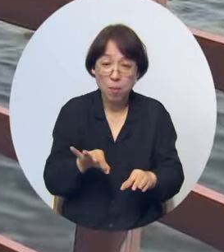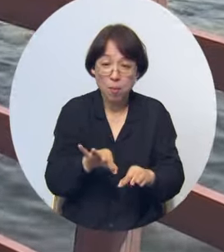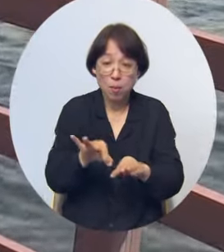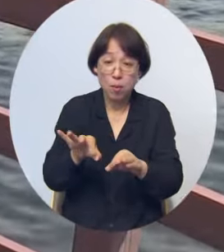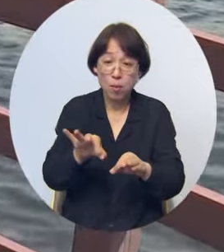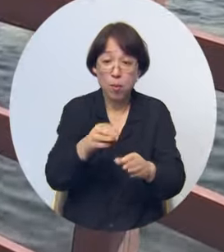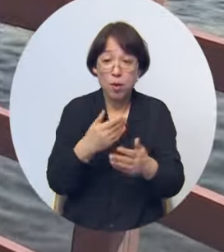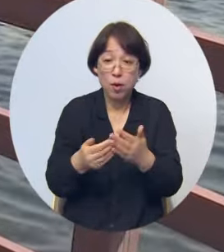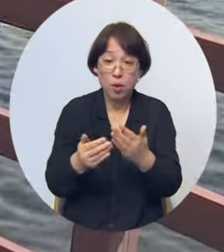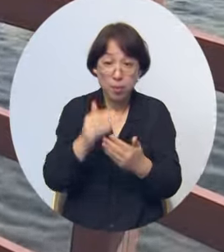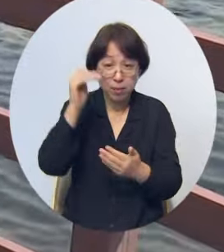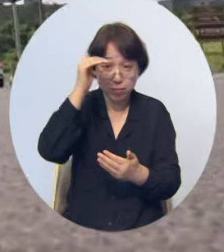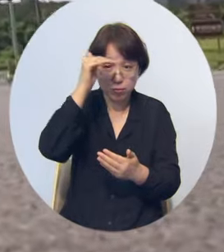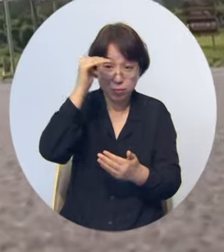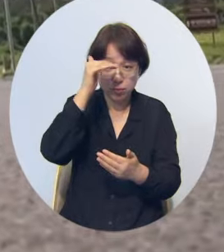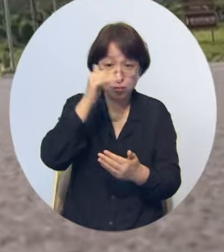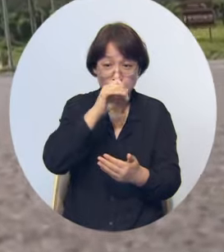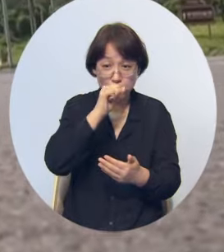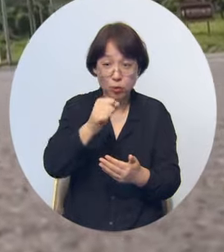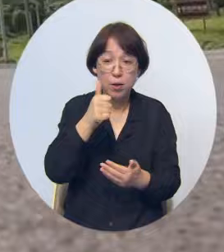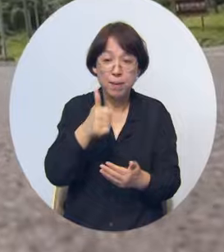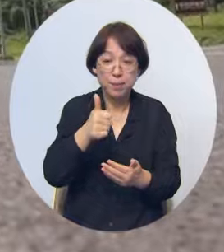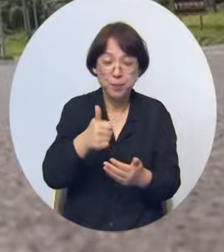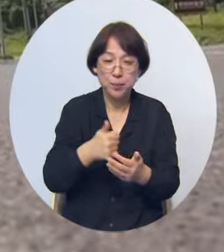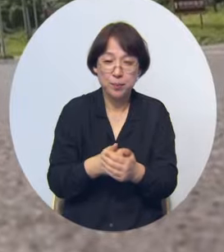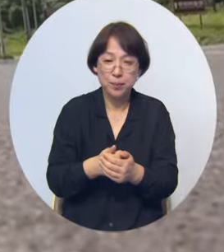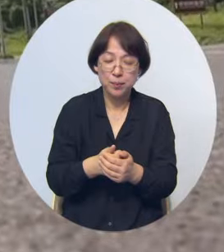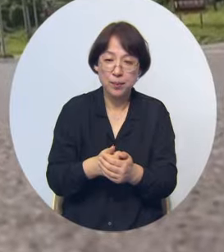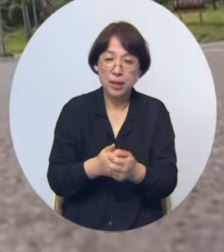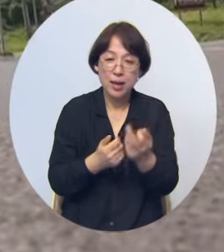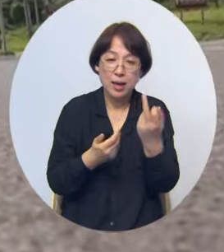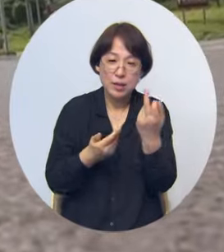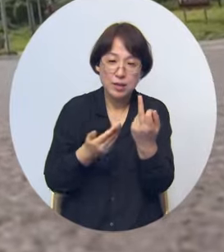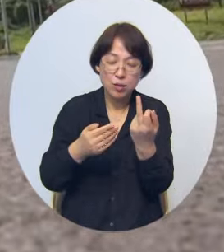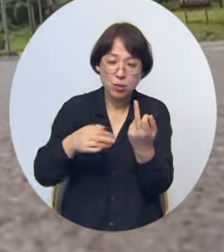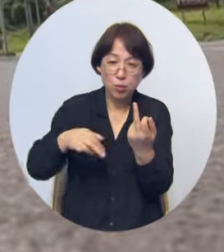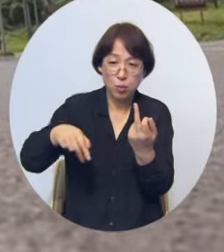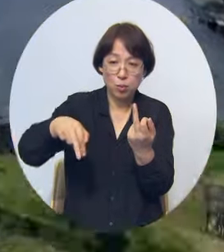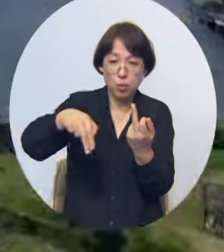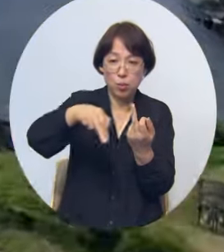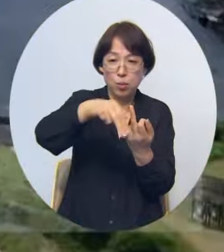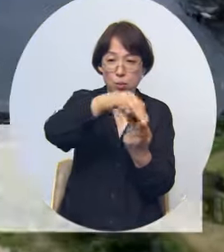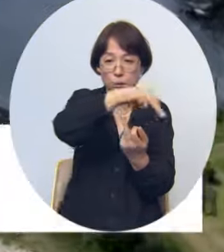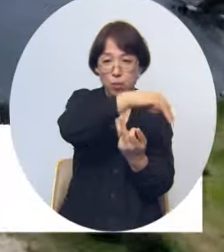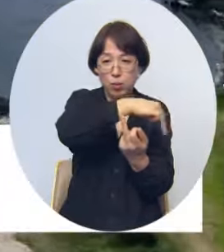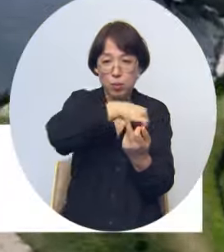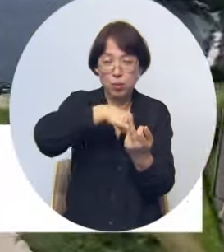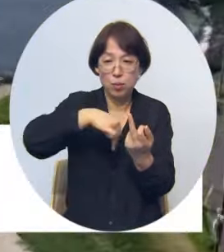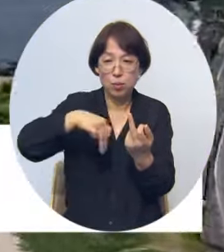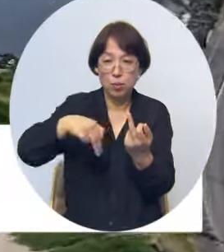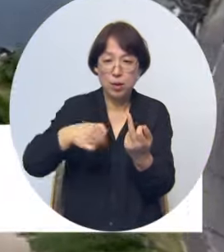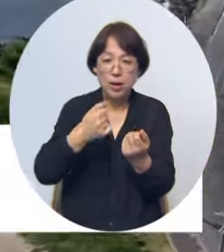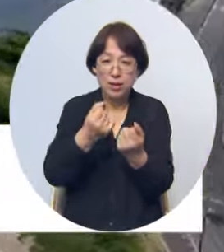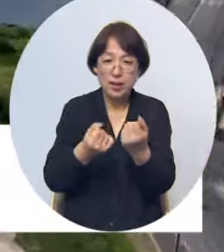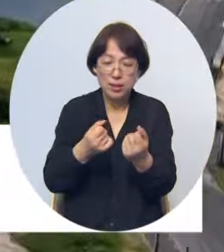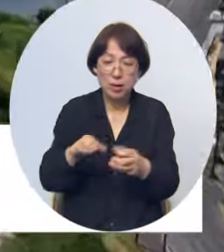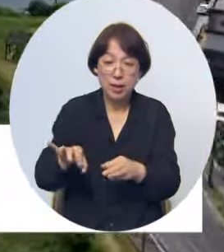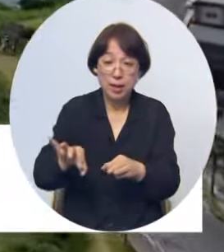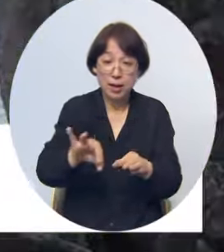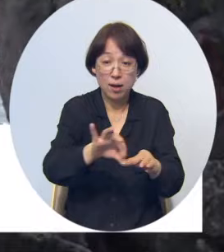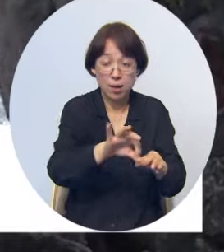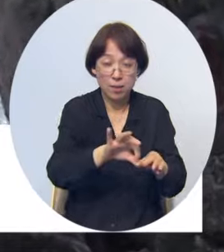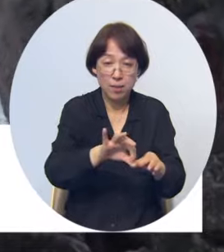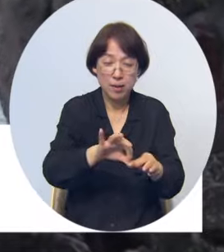즐기는 방법 중 하나입니다. 제주도 외곽을 둘러싼 자전거길을 따라가면 성산 일출봉과 쇠소깍 등